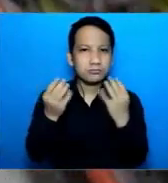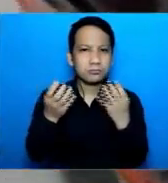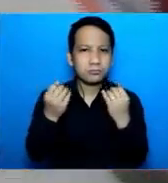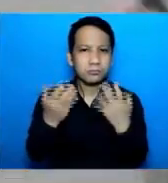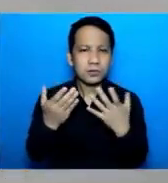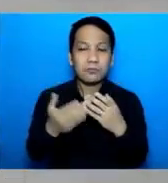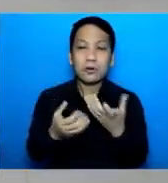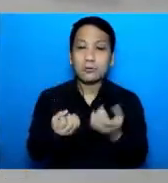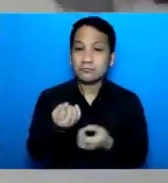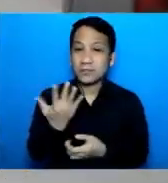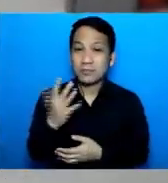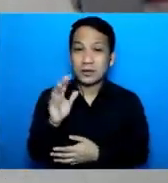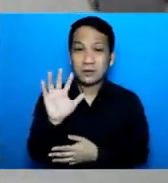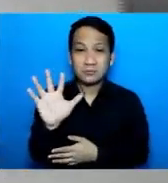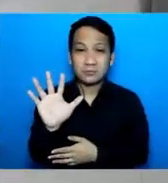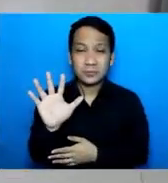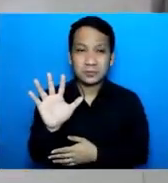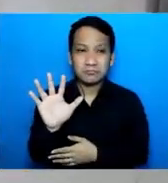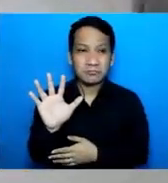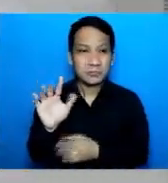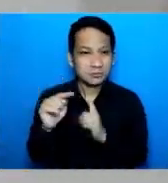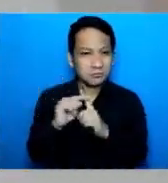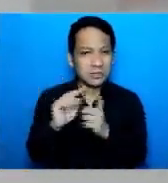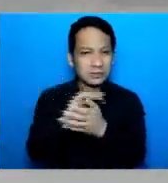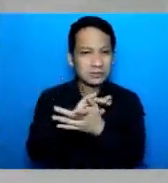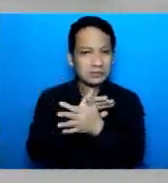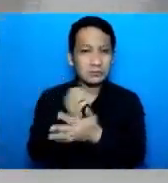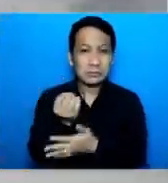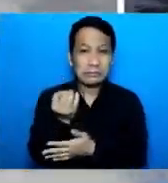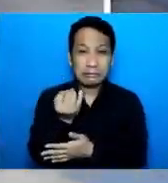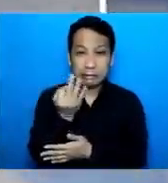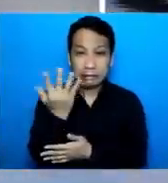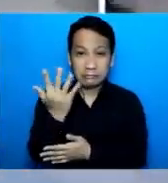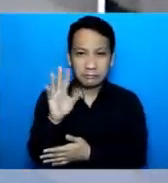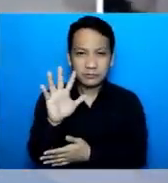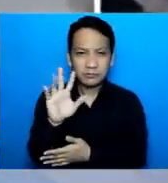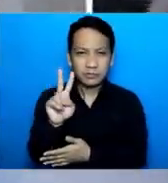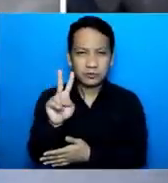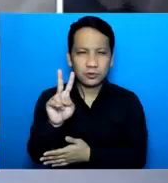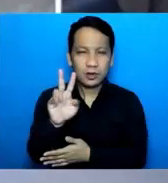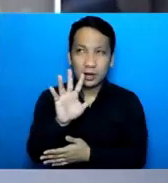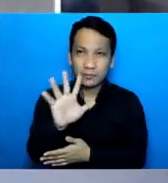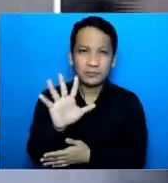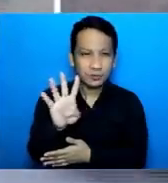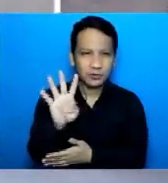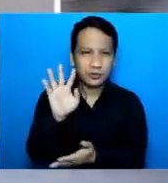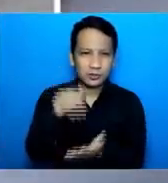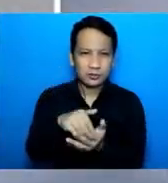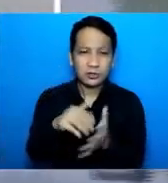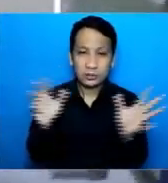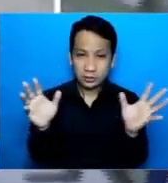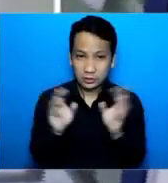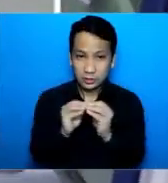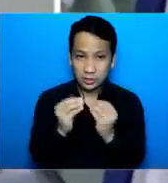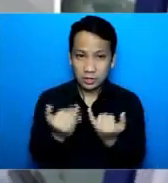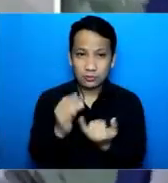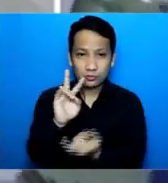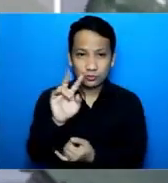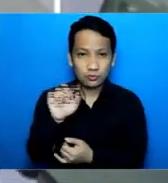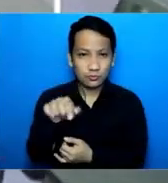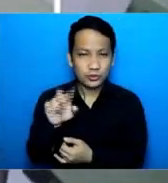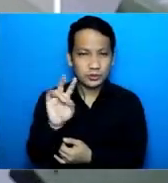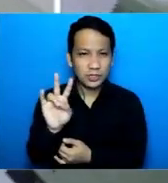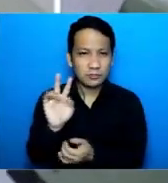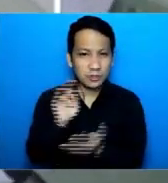higit 54,000 infections. Dahil dyan, higit 2.67 million na ang tinamaan ng COVID-19